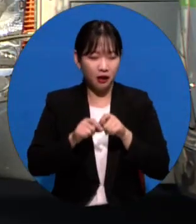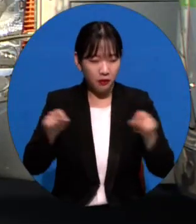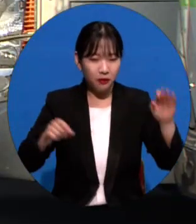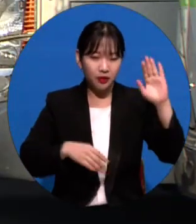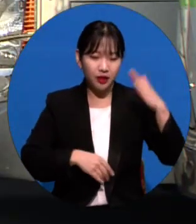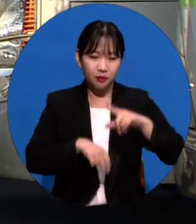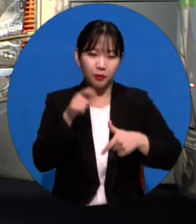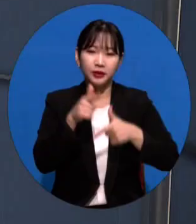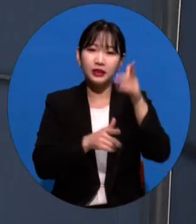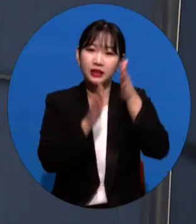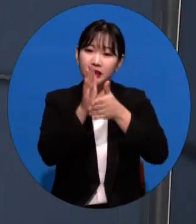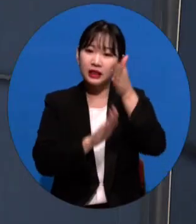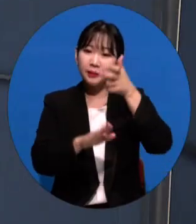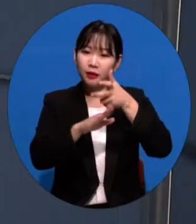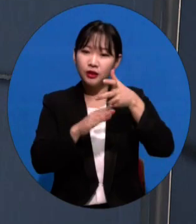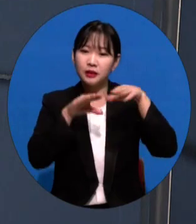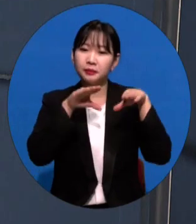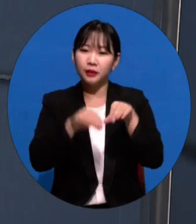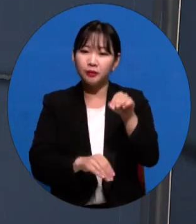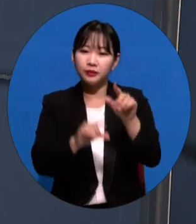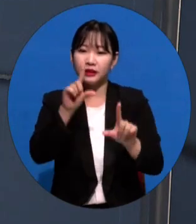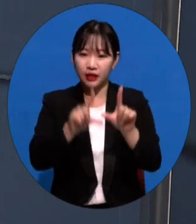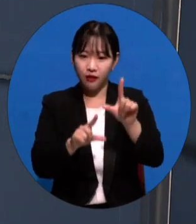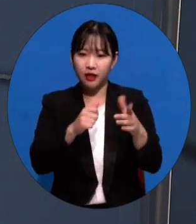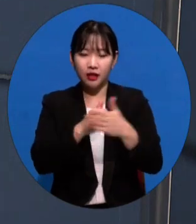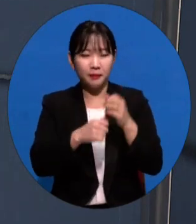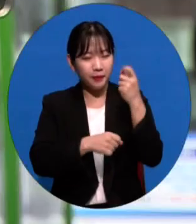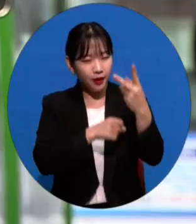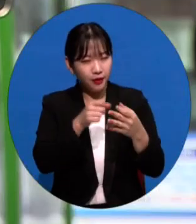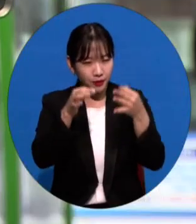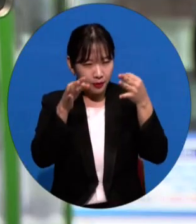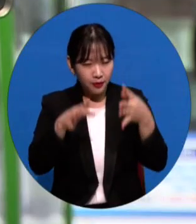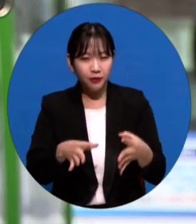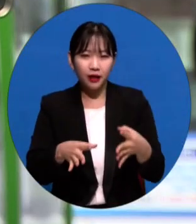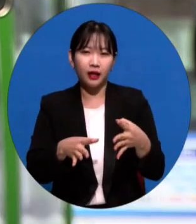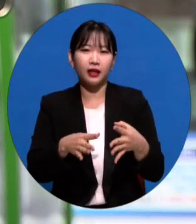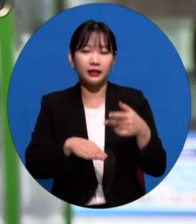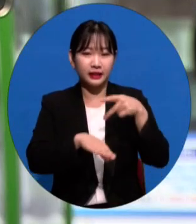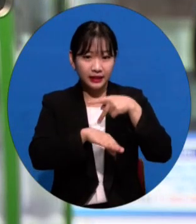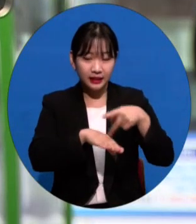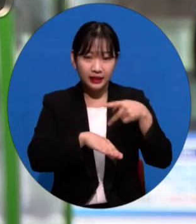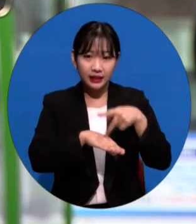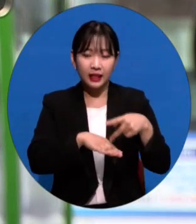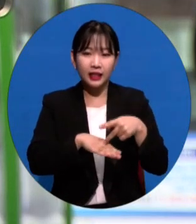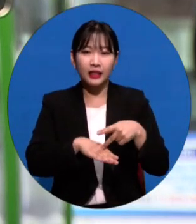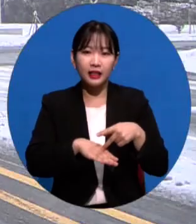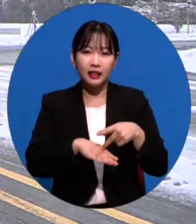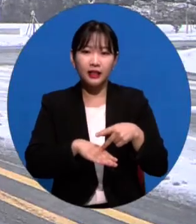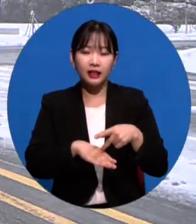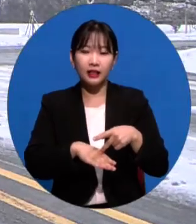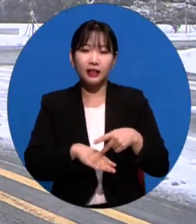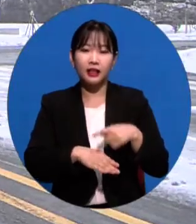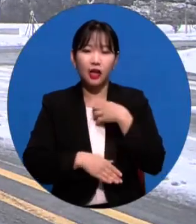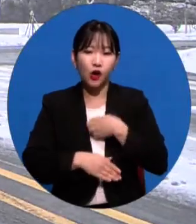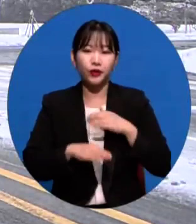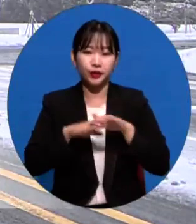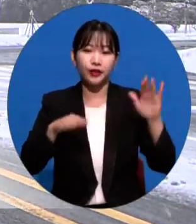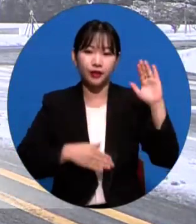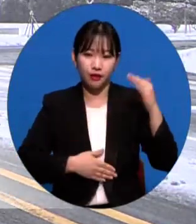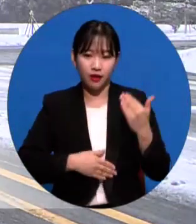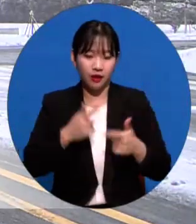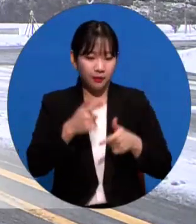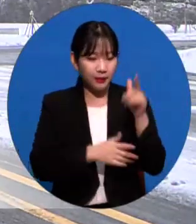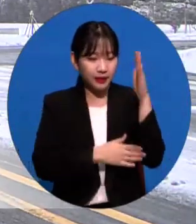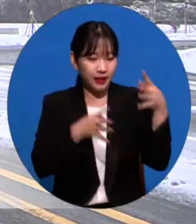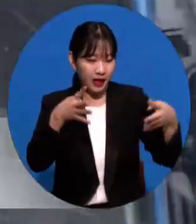장기화하는 목포 시내버스 미운행 사태 속에 수년간 묵었던 신안군의 갈증이 풀리게 됐습니다. 목포시는 협의를